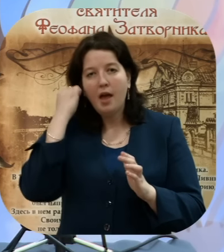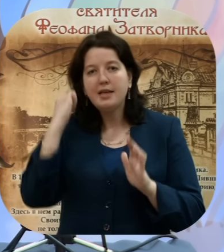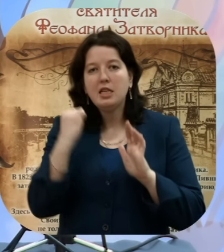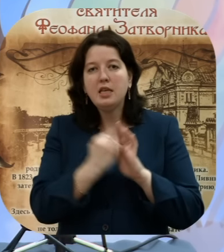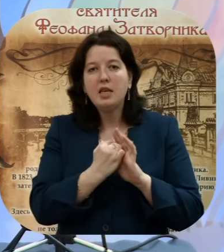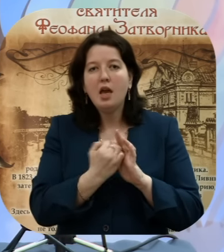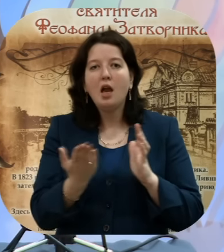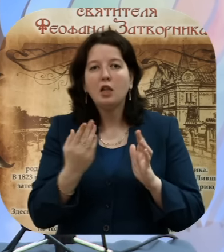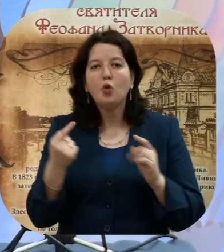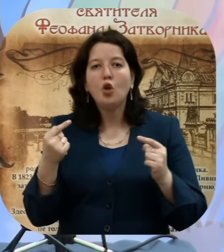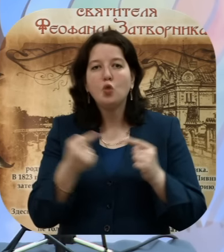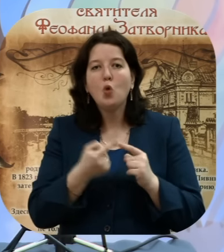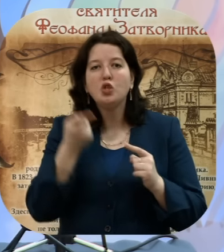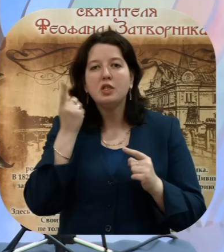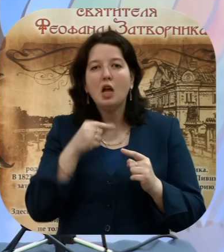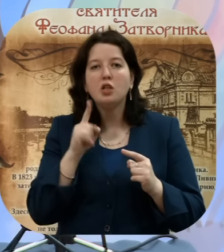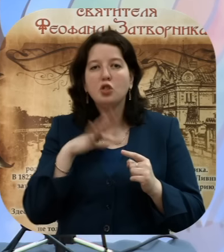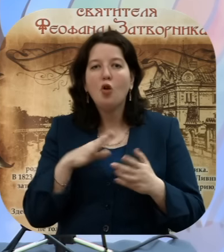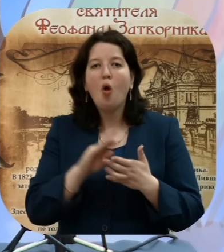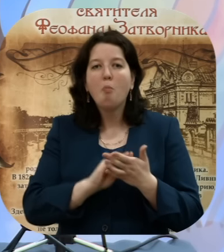что они опять у меня будут.